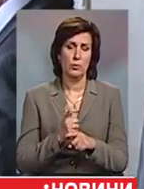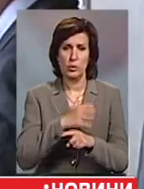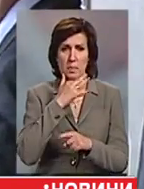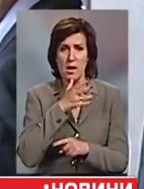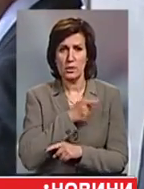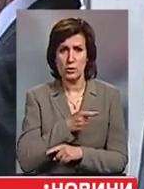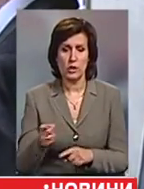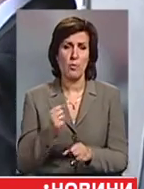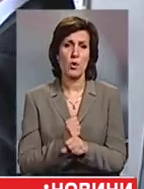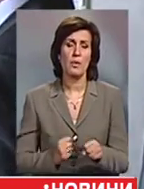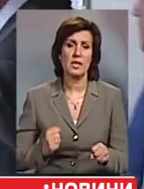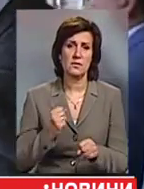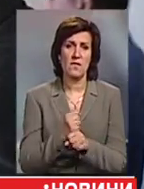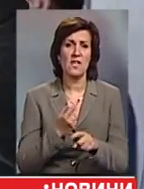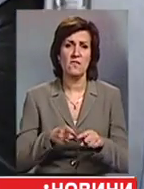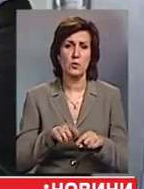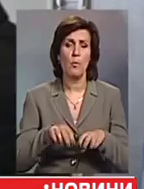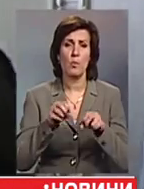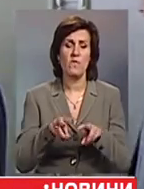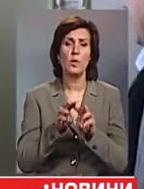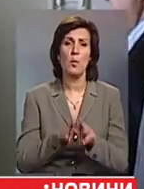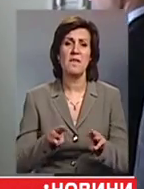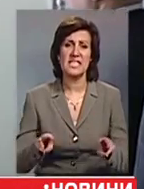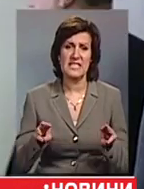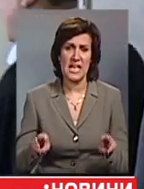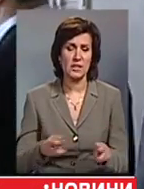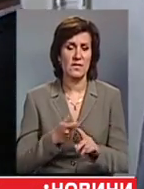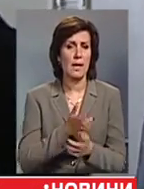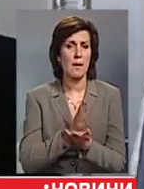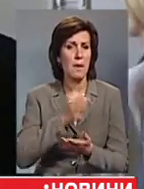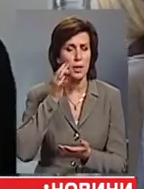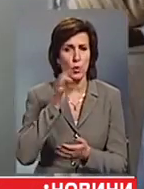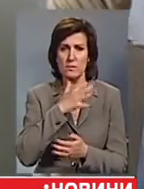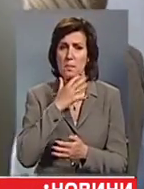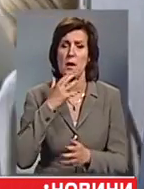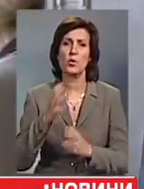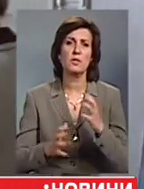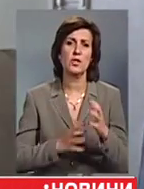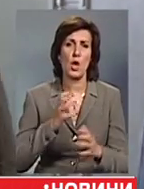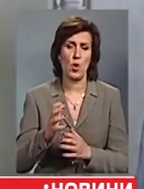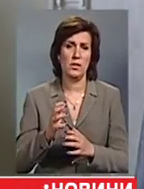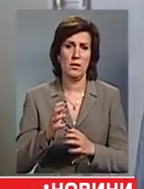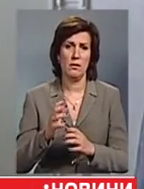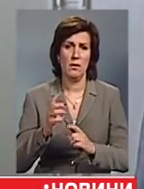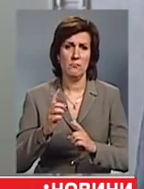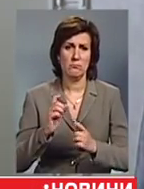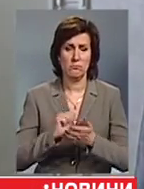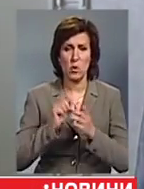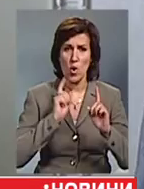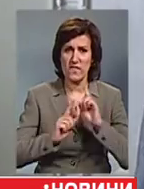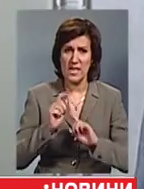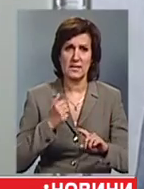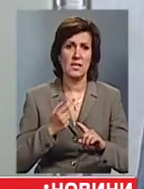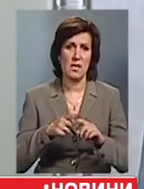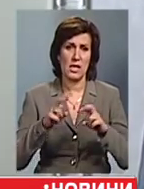часу пропрацювала в цьому профільному міністерстві, людина, яка має досвід багатьох міжнародних конвенцій, людина, яка розглядалася